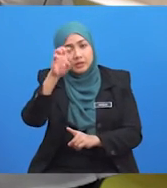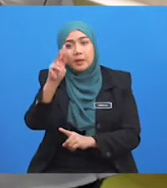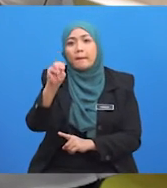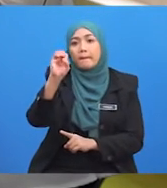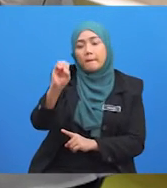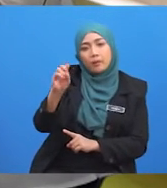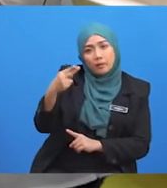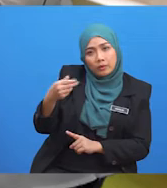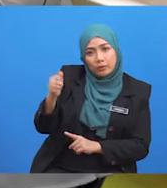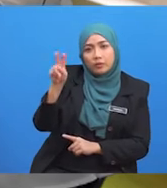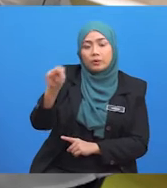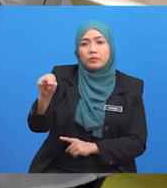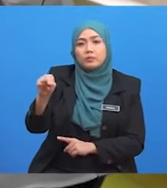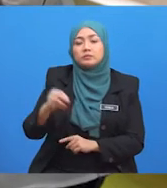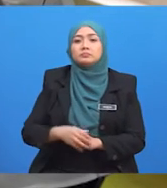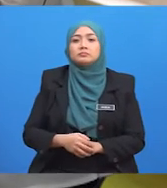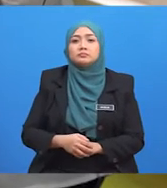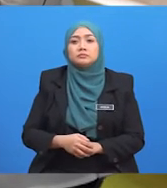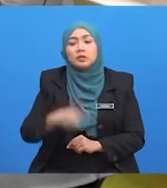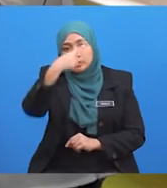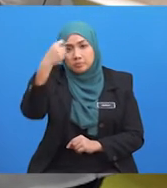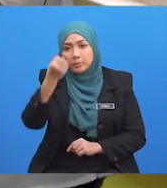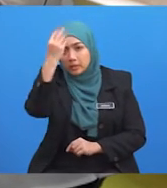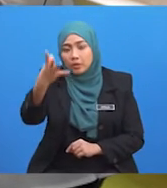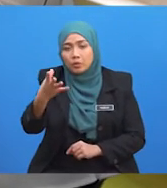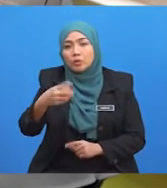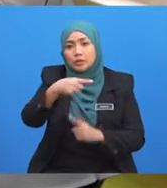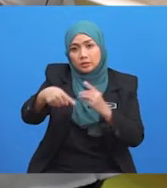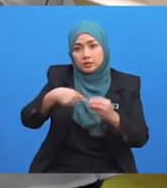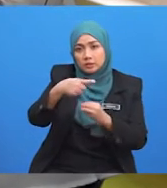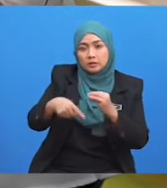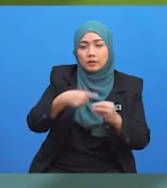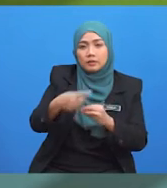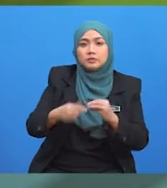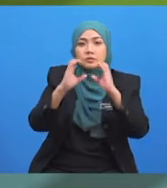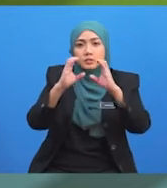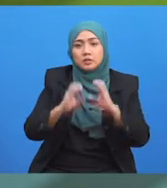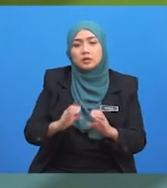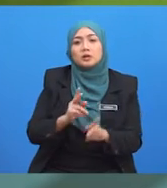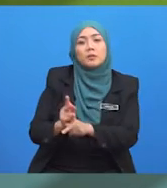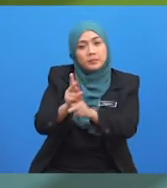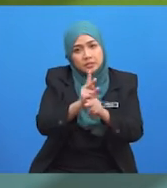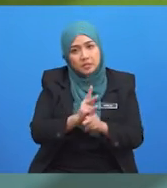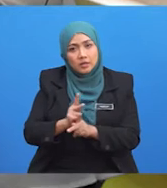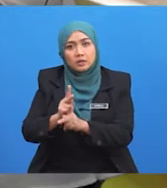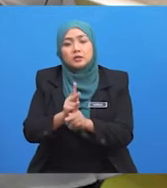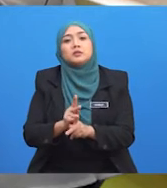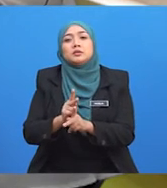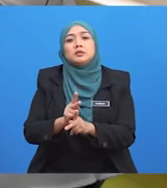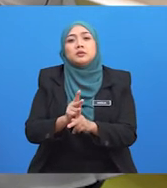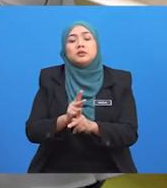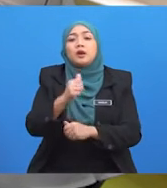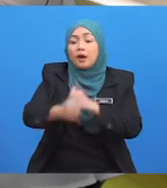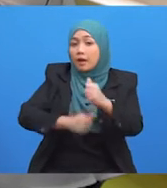kita tentang cara menjaga dan menyayangi alam sekitar. Terima kasih sekali lagi Cikgu Siva